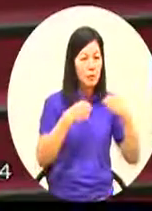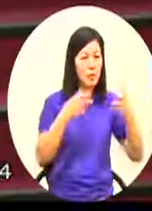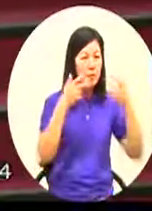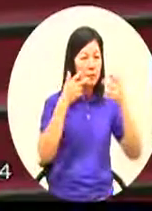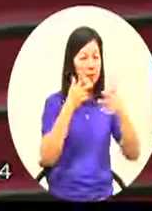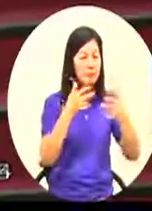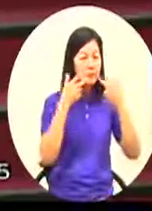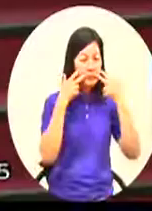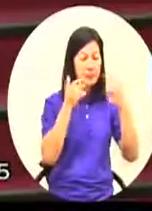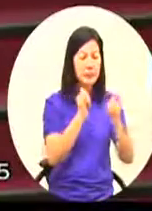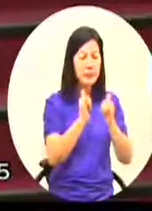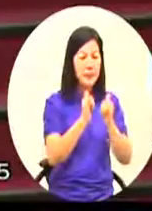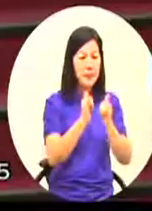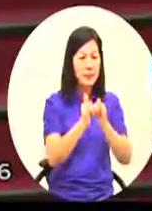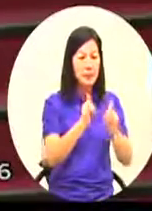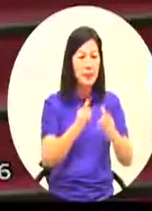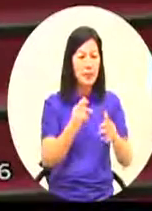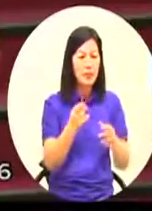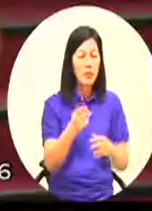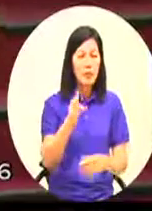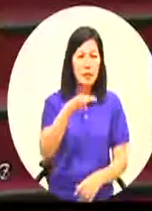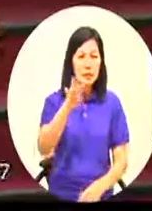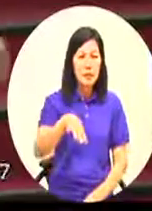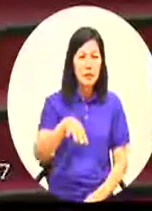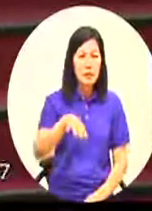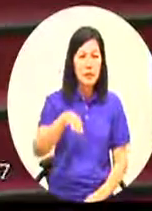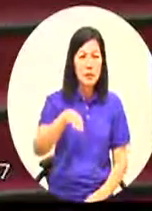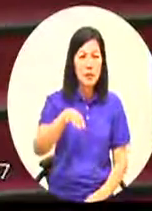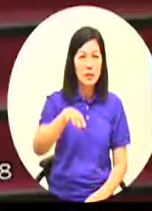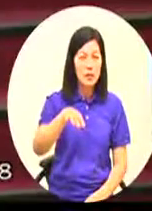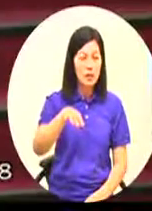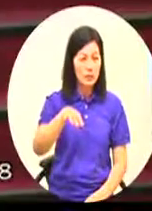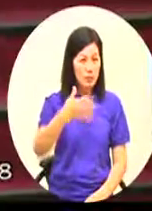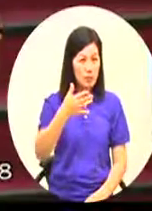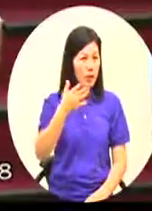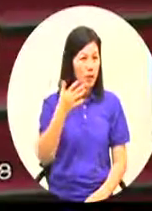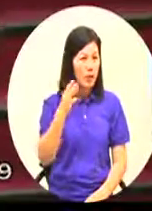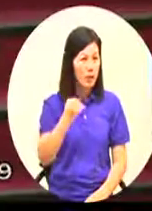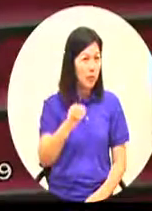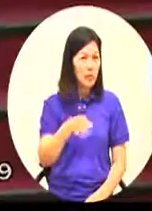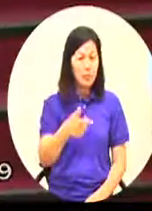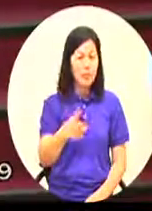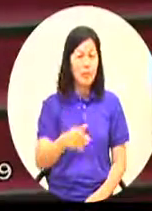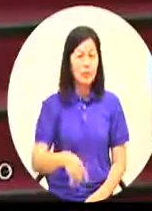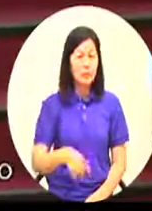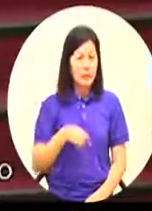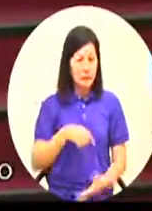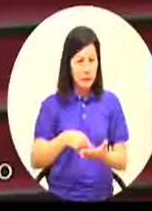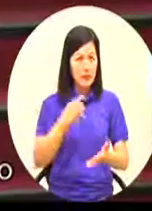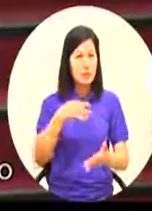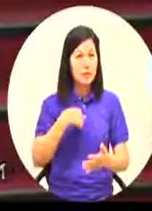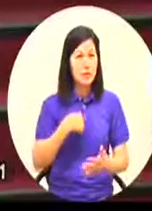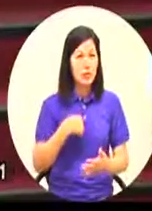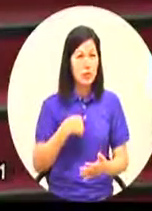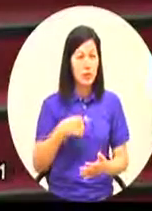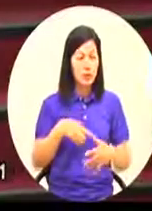谓的5000万、4500万。那么这一次我的部落拉布浪